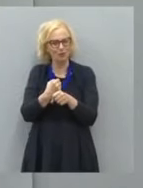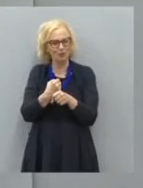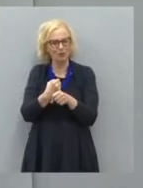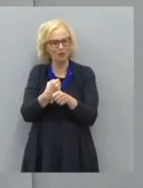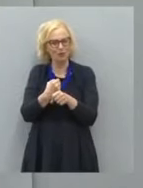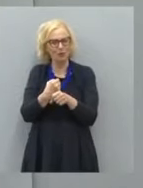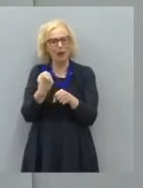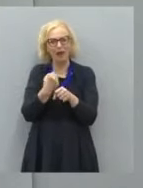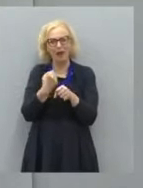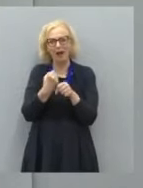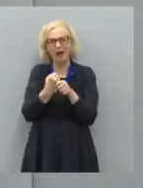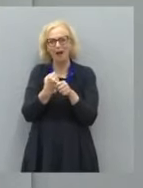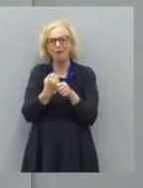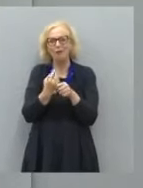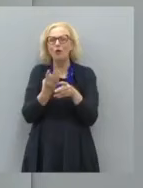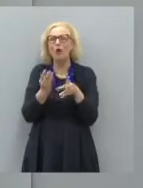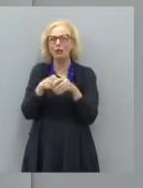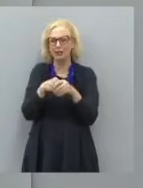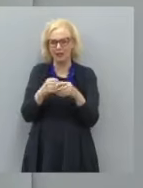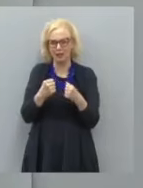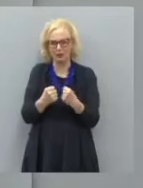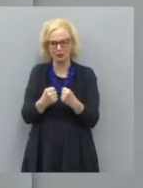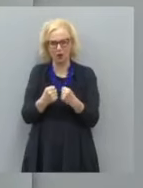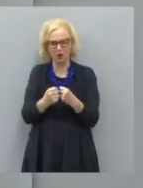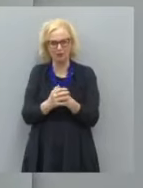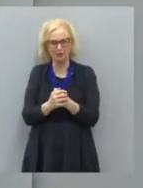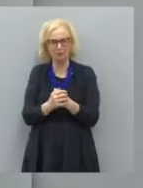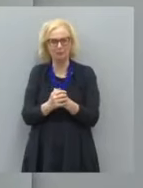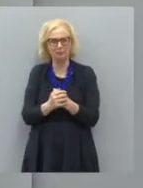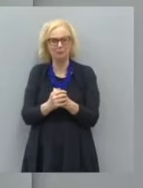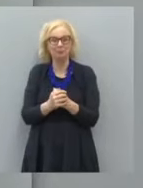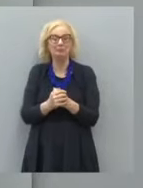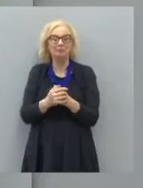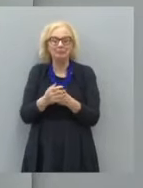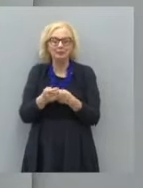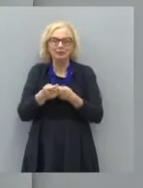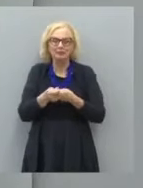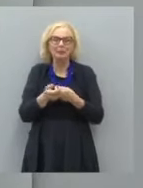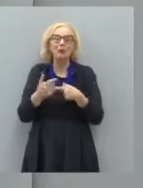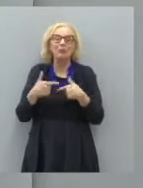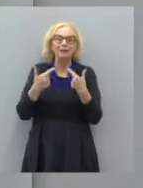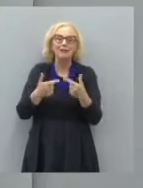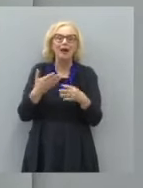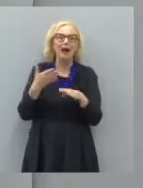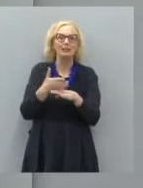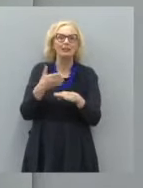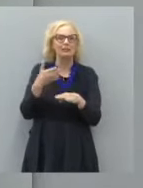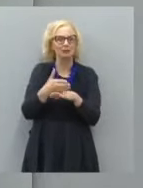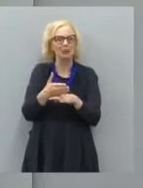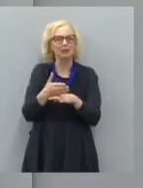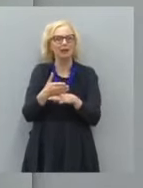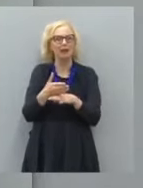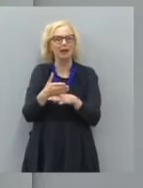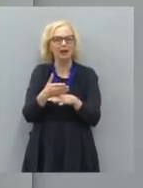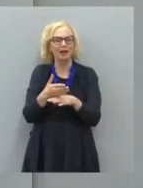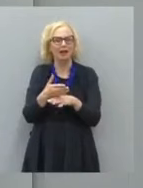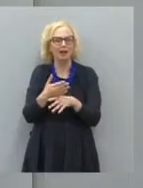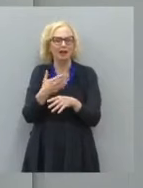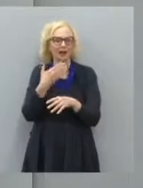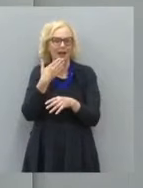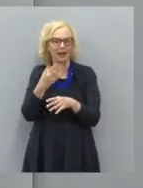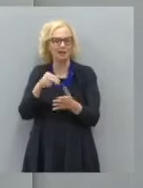che stiamo facendo assieme a loro e quindi per dare ancora maggiore accessibilità e fruibilità del sistema di